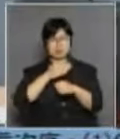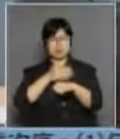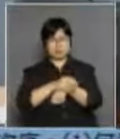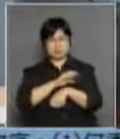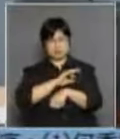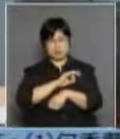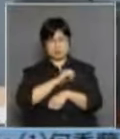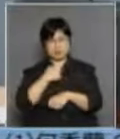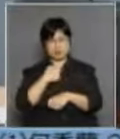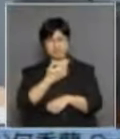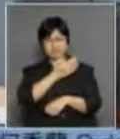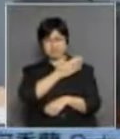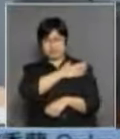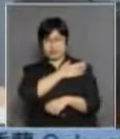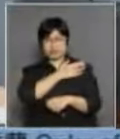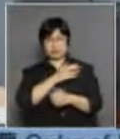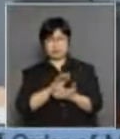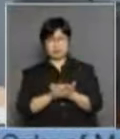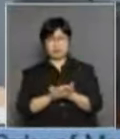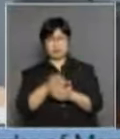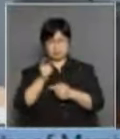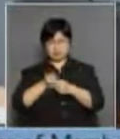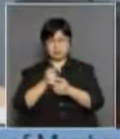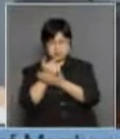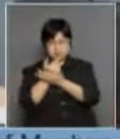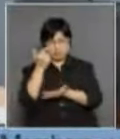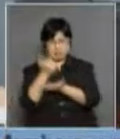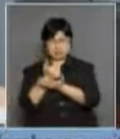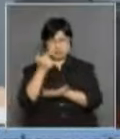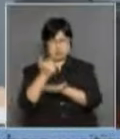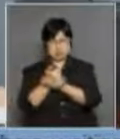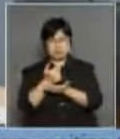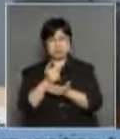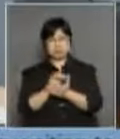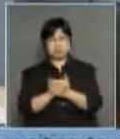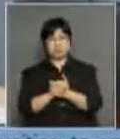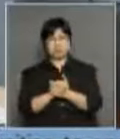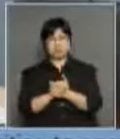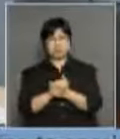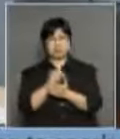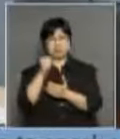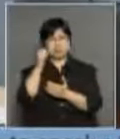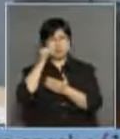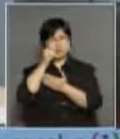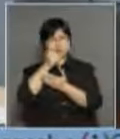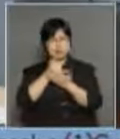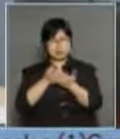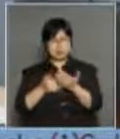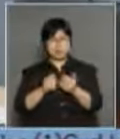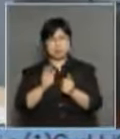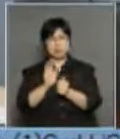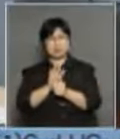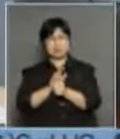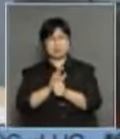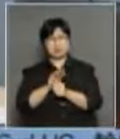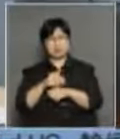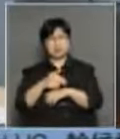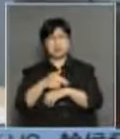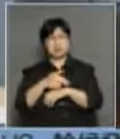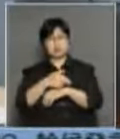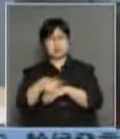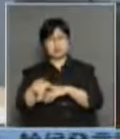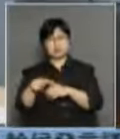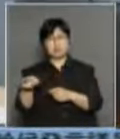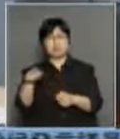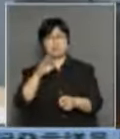作出承擔，其實最重要的就是搞退休保障制度。擲地